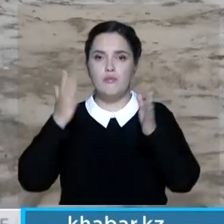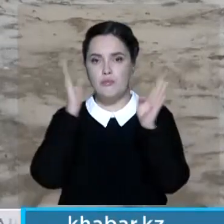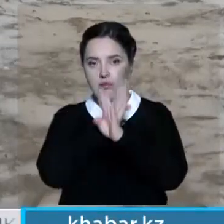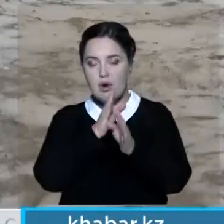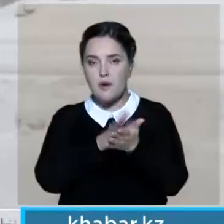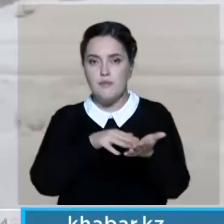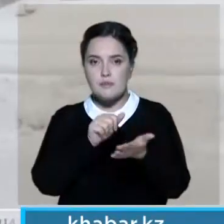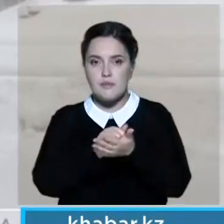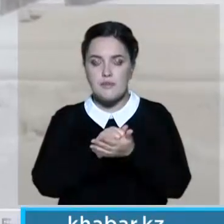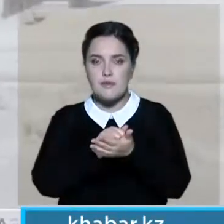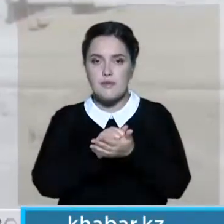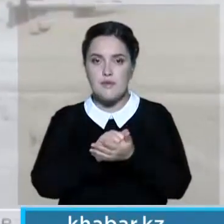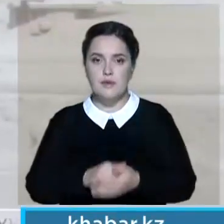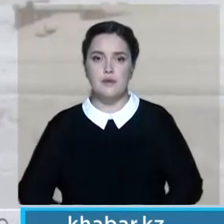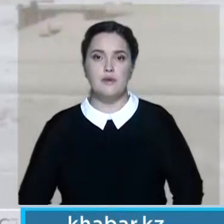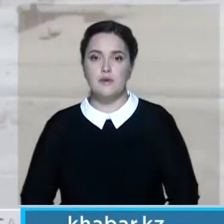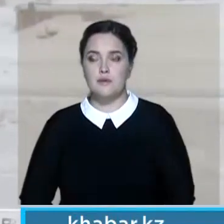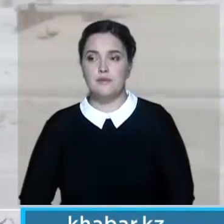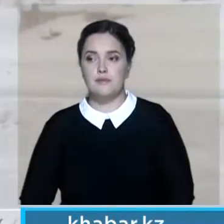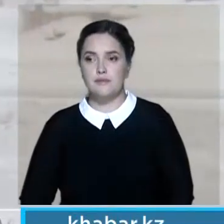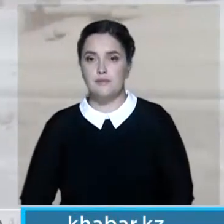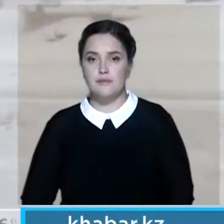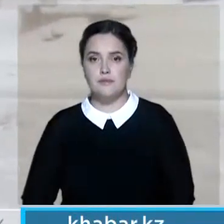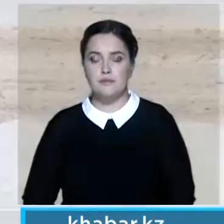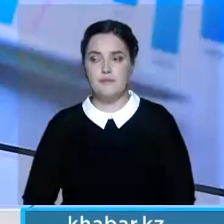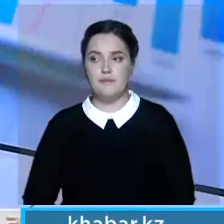при неблагоприятных погодных условиях.